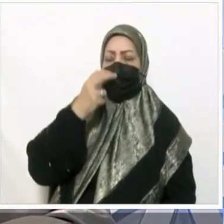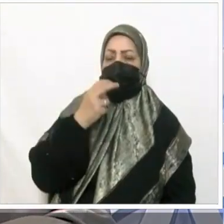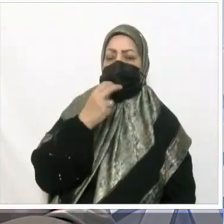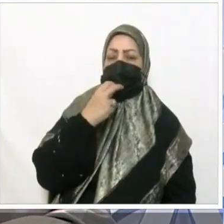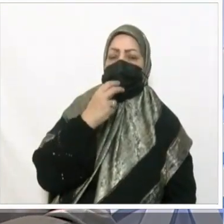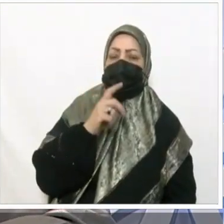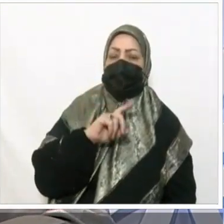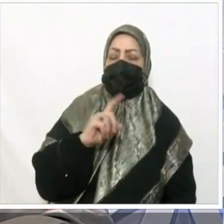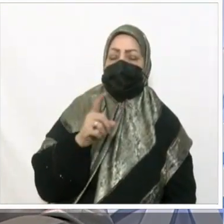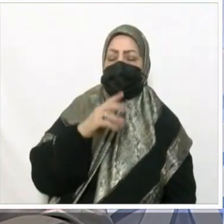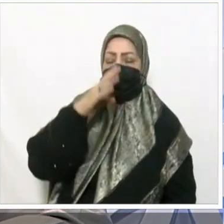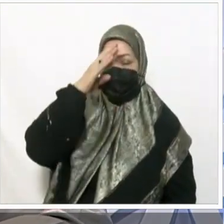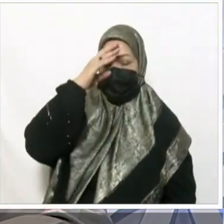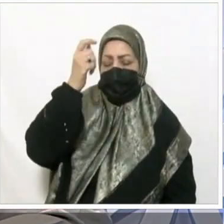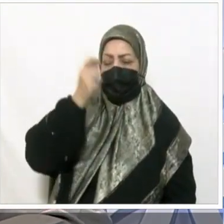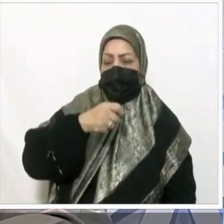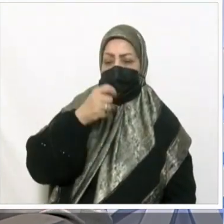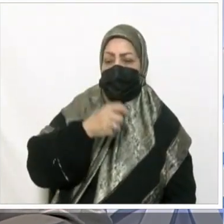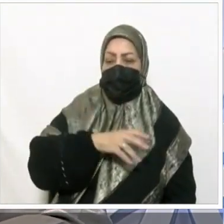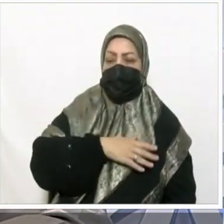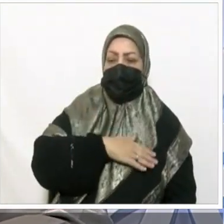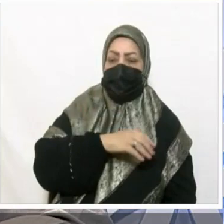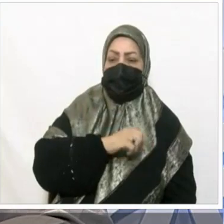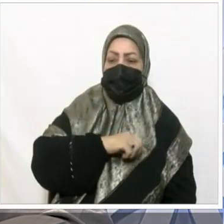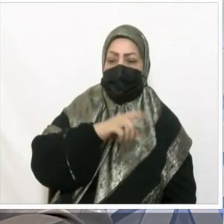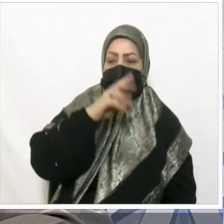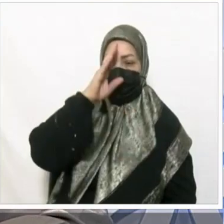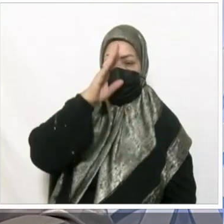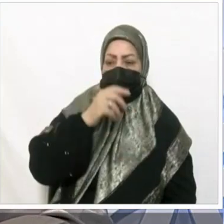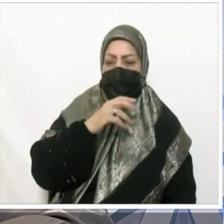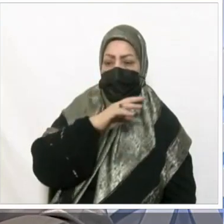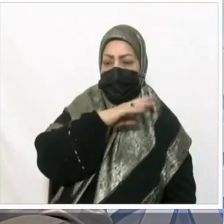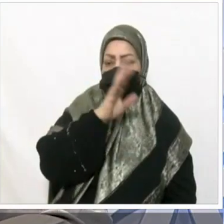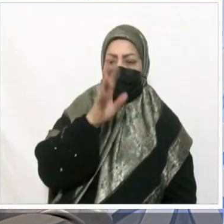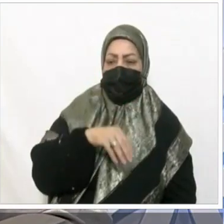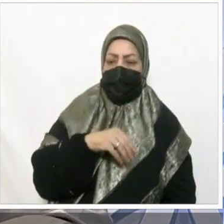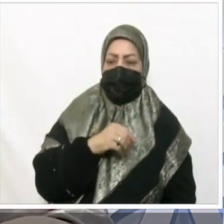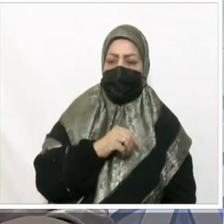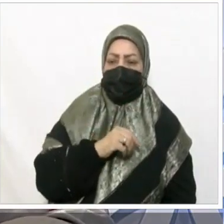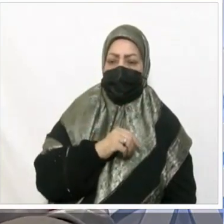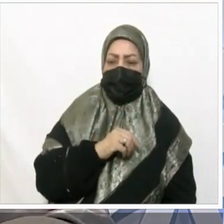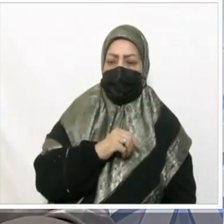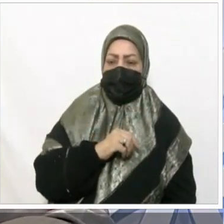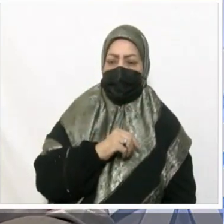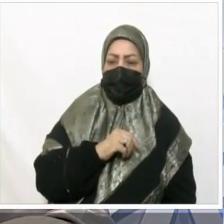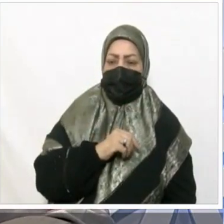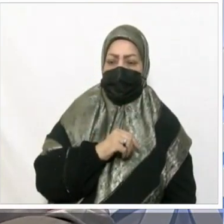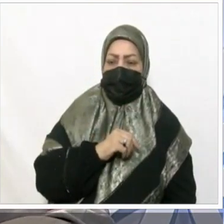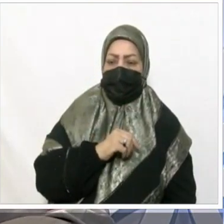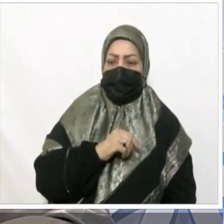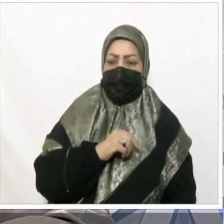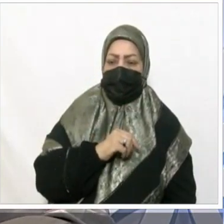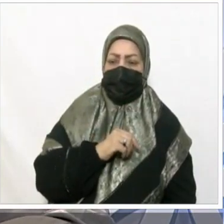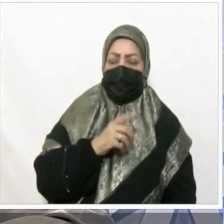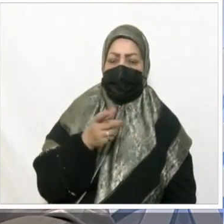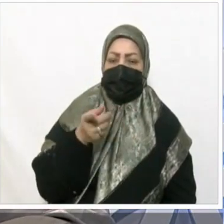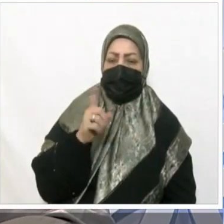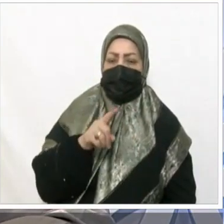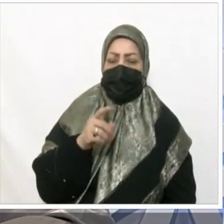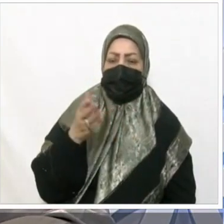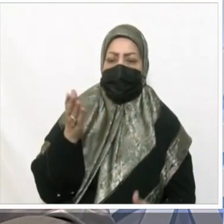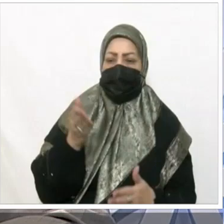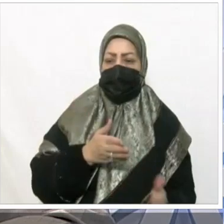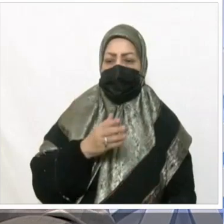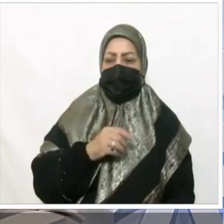قلت على الأخوة دمير أصبح حالنا حالة، والله يا رب القصة هي كبيرة والله ما قصدتوش، لكن الحقيقة الناس غافلة في